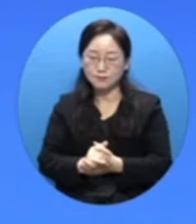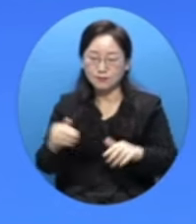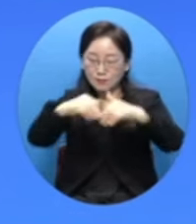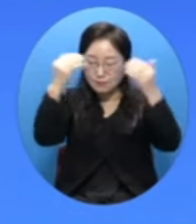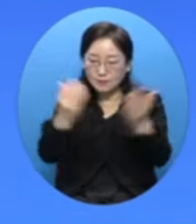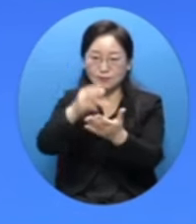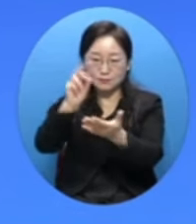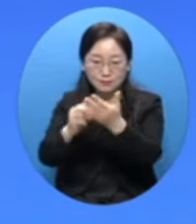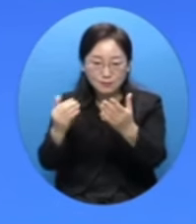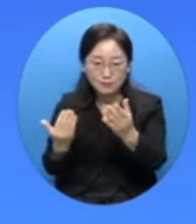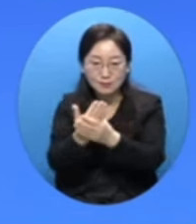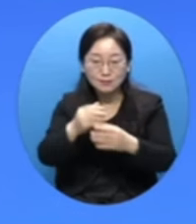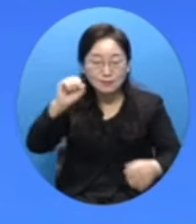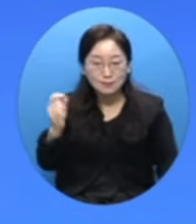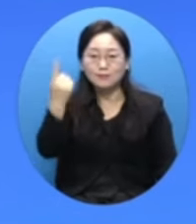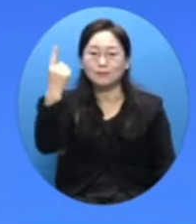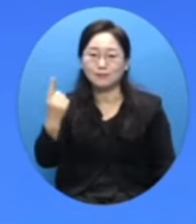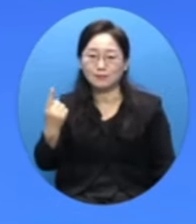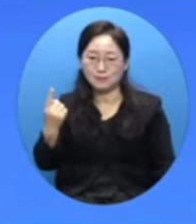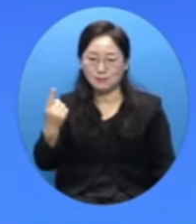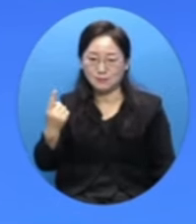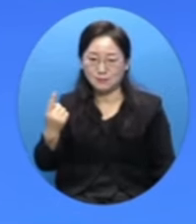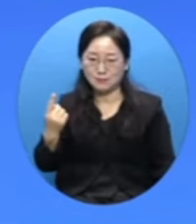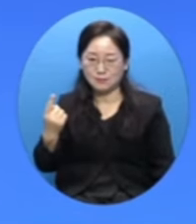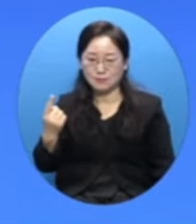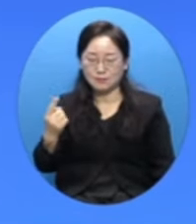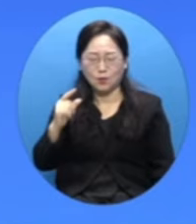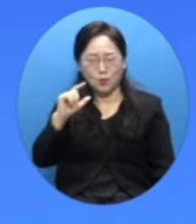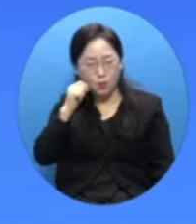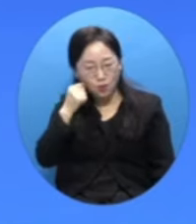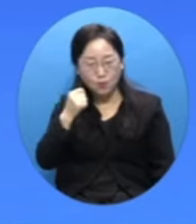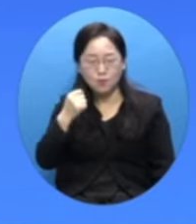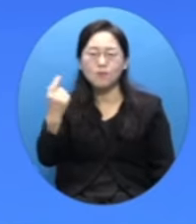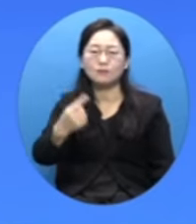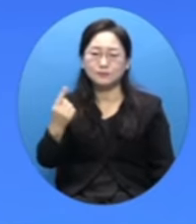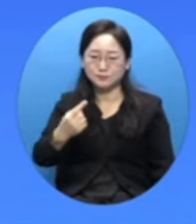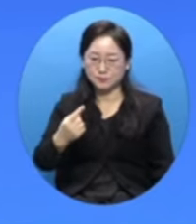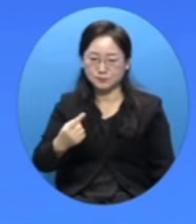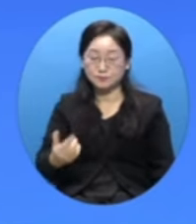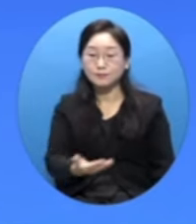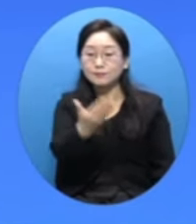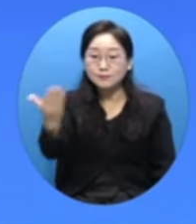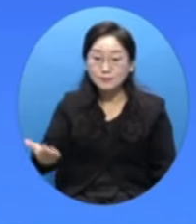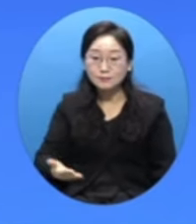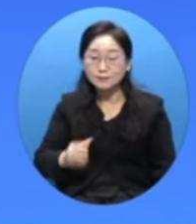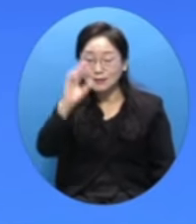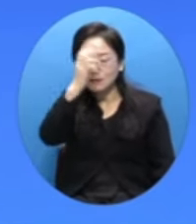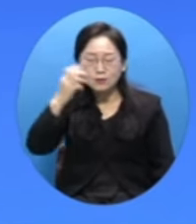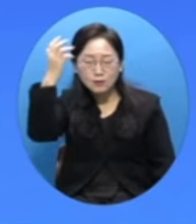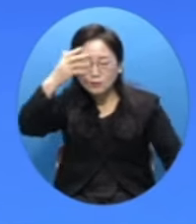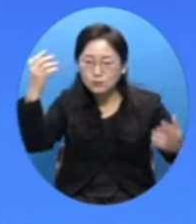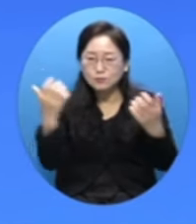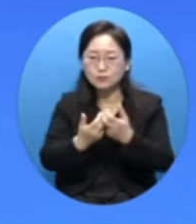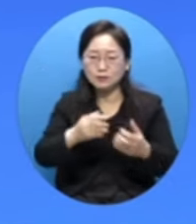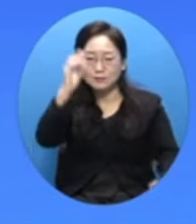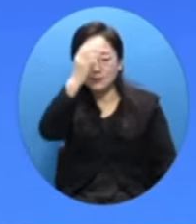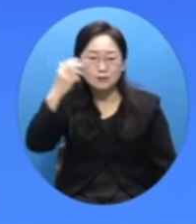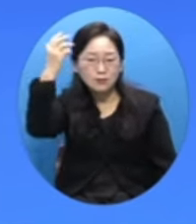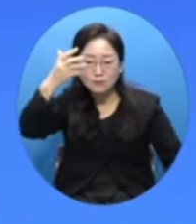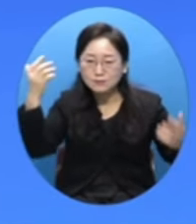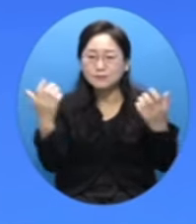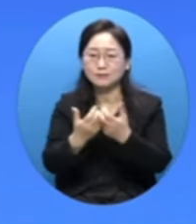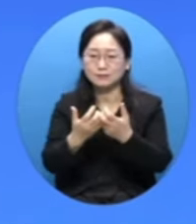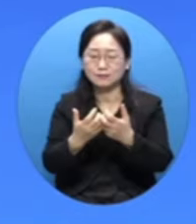모든 문제의 원인으로 변화되는 그러한 어려움에 처하게 되는 것입니다. 여러분, 첫째도 성령 충만이고 둘째도 성령